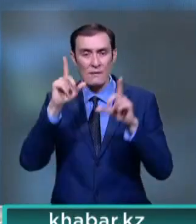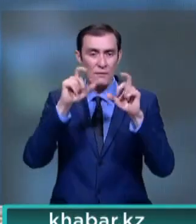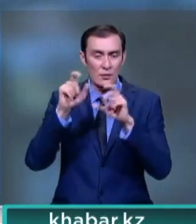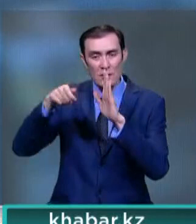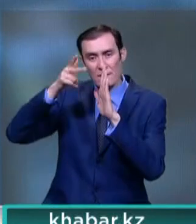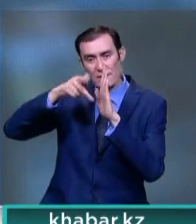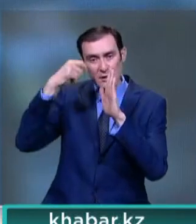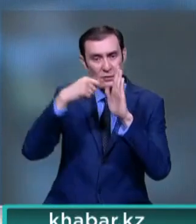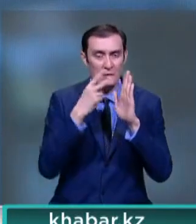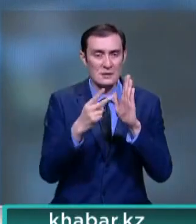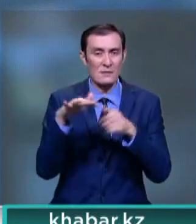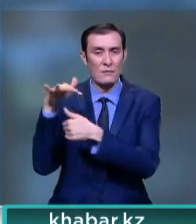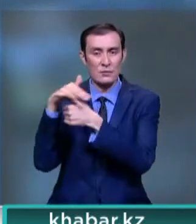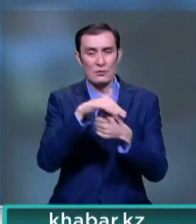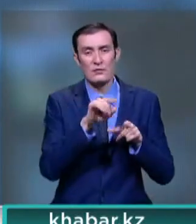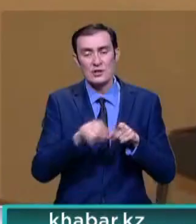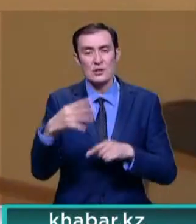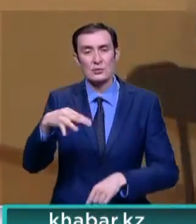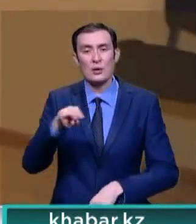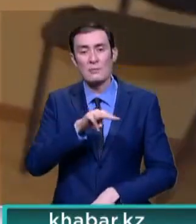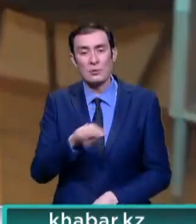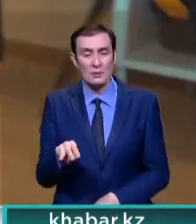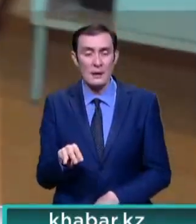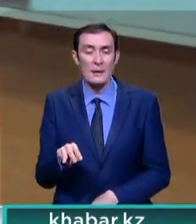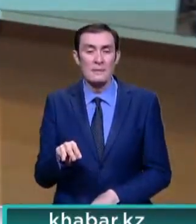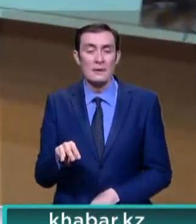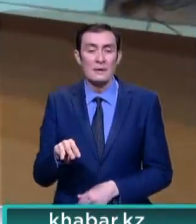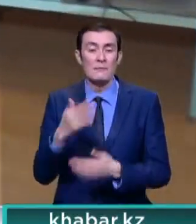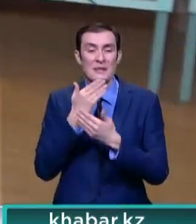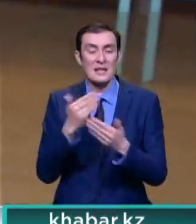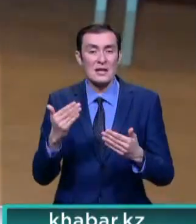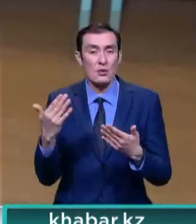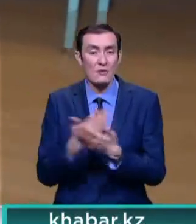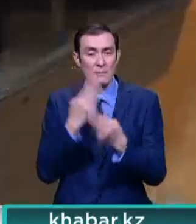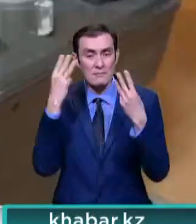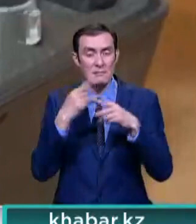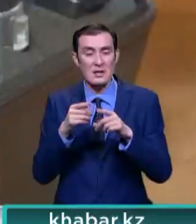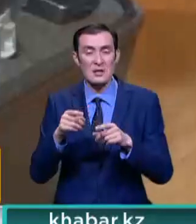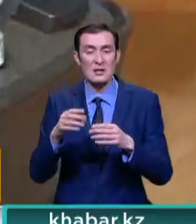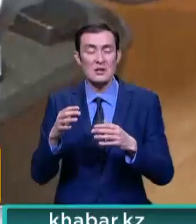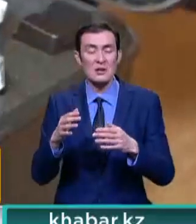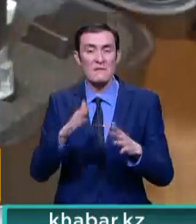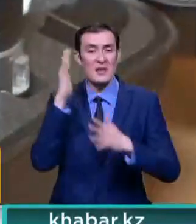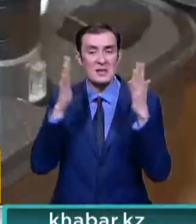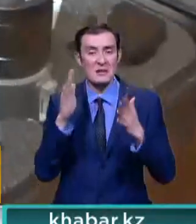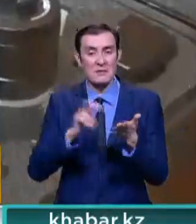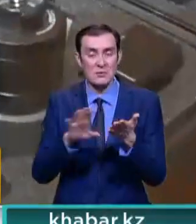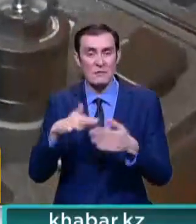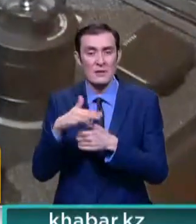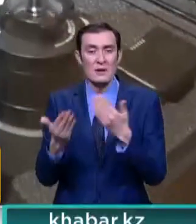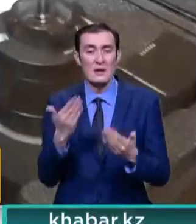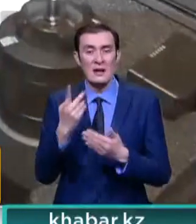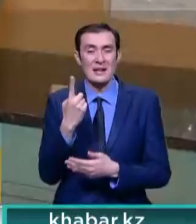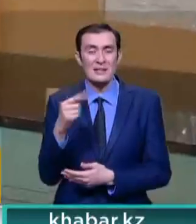и видеосъемку с воздуха в течение 40 минут. В машине последнего поколения не страшен мангистауский ветер, дрон весом